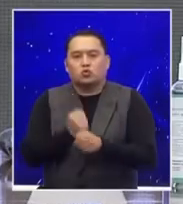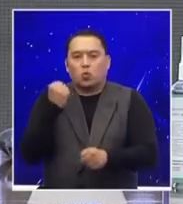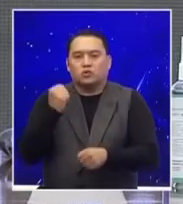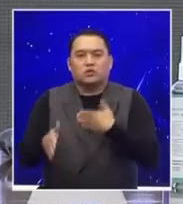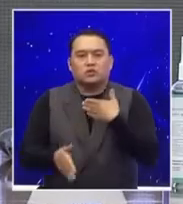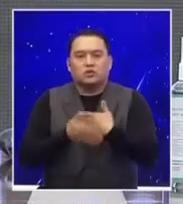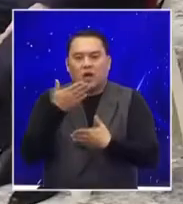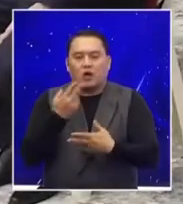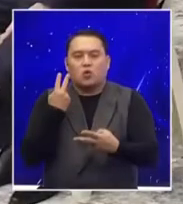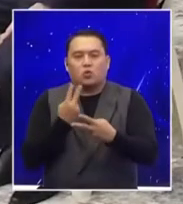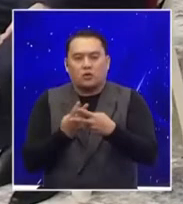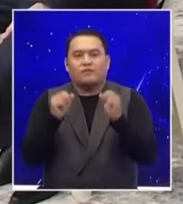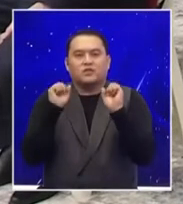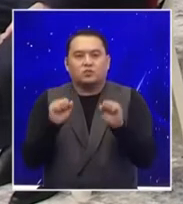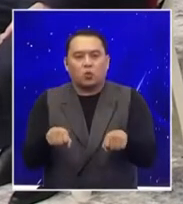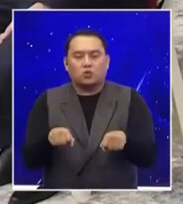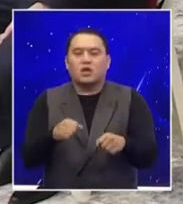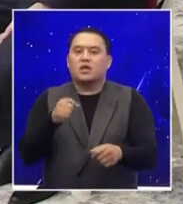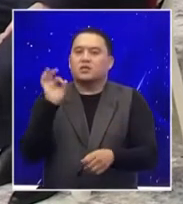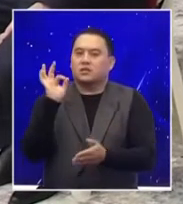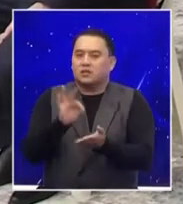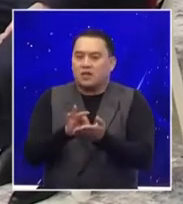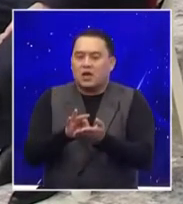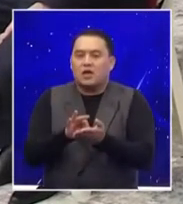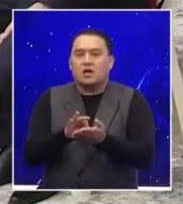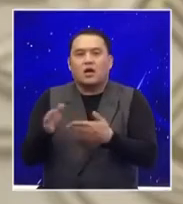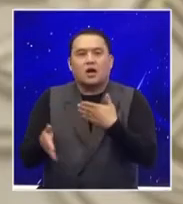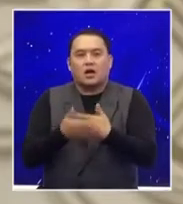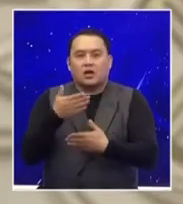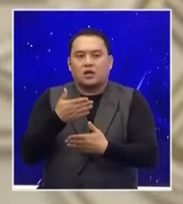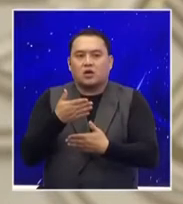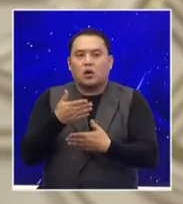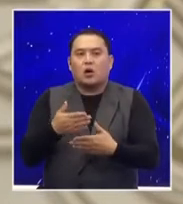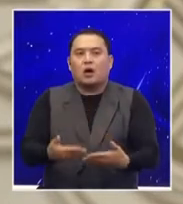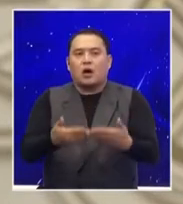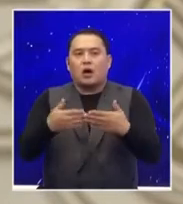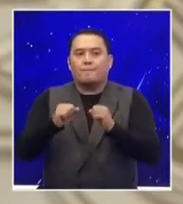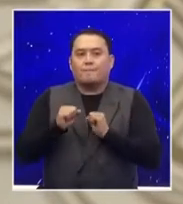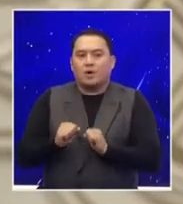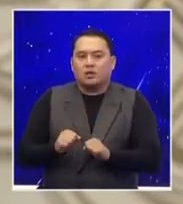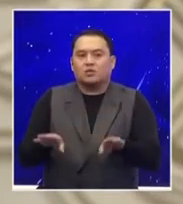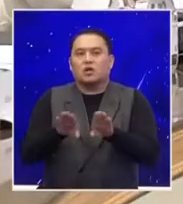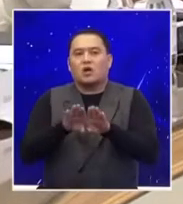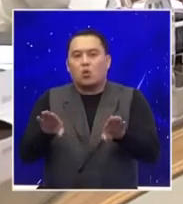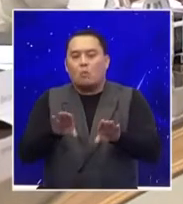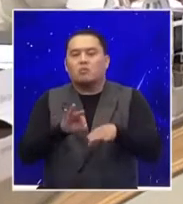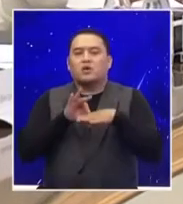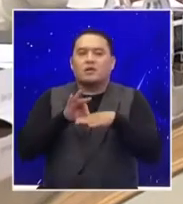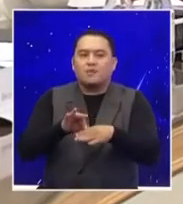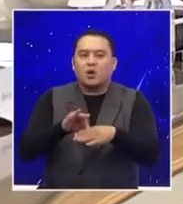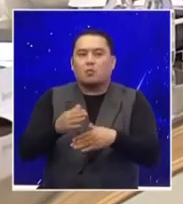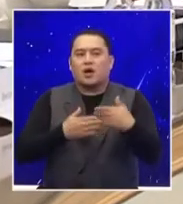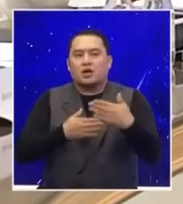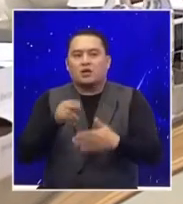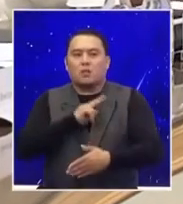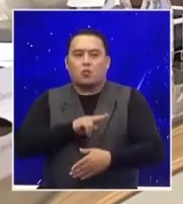наказание, уголовную ответственность. Однако задача агентства не карательные меры, а упреждение. Потому подобные диалоги – продуктивная практика в